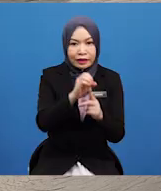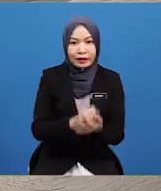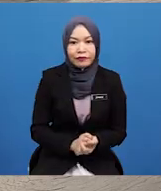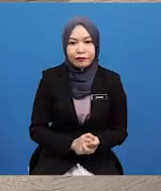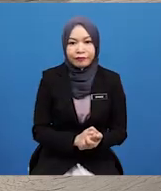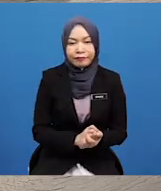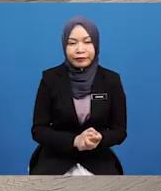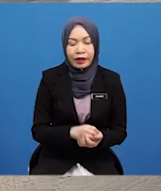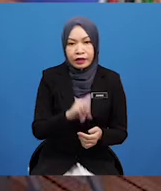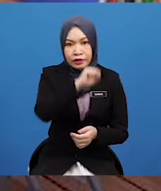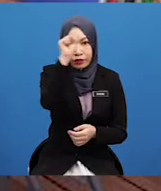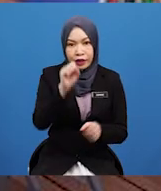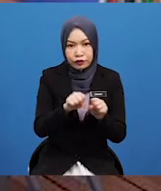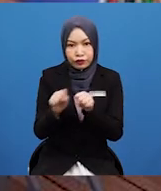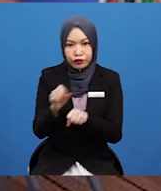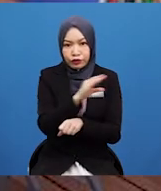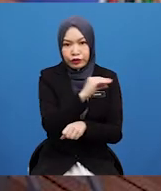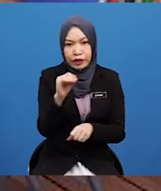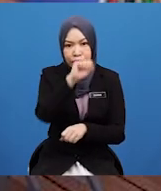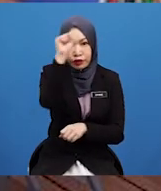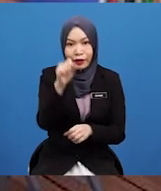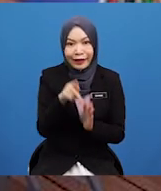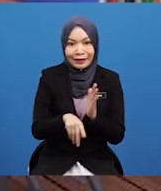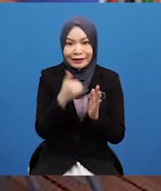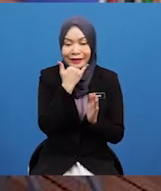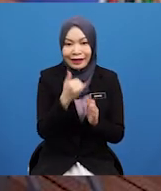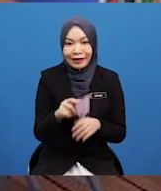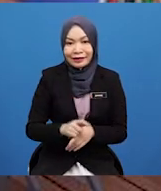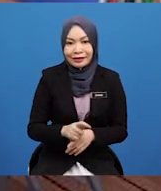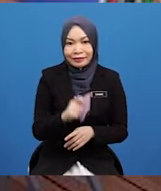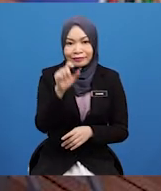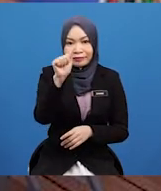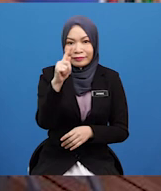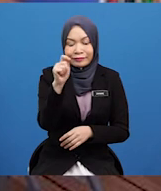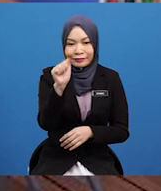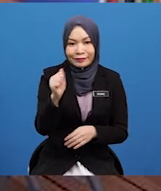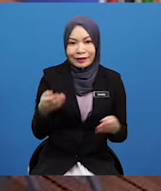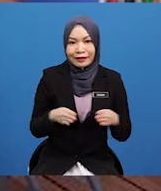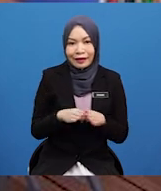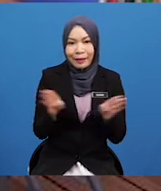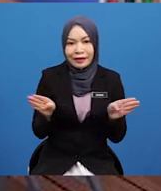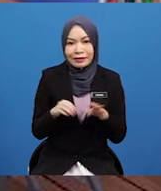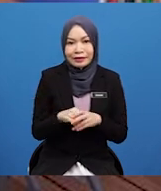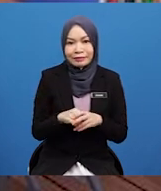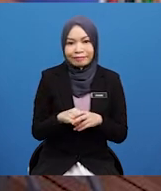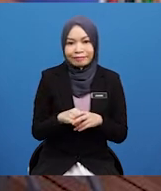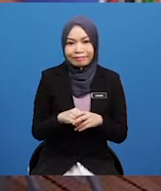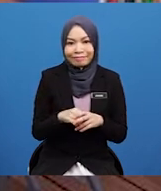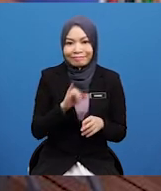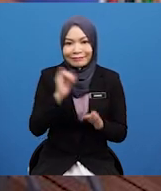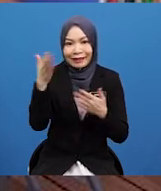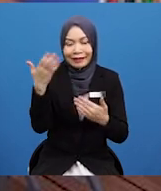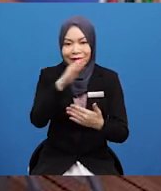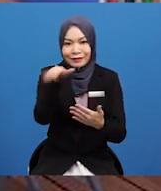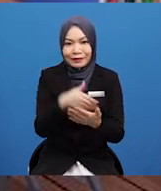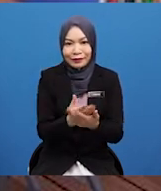bahasa. Sila jawab soalan pengukuhan melalui paparan ini. Saya harap semua